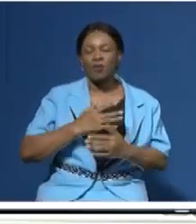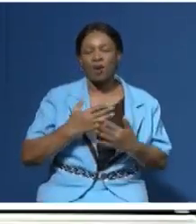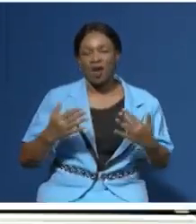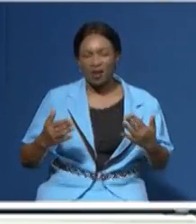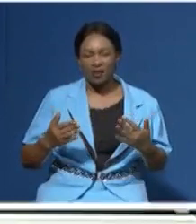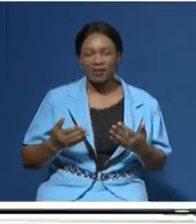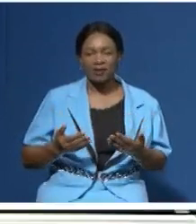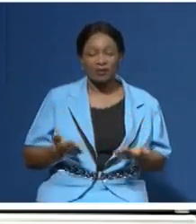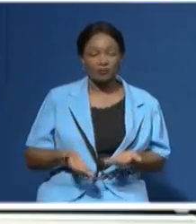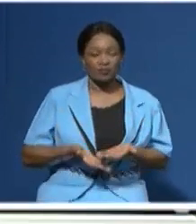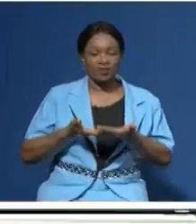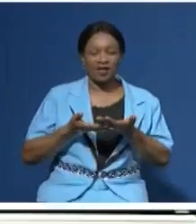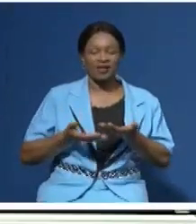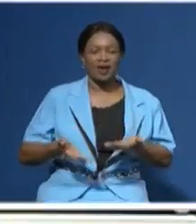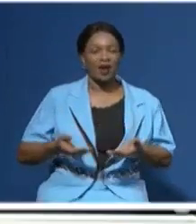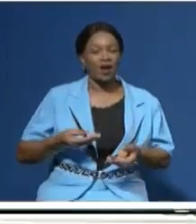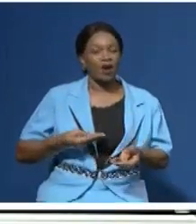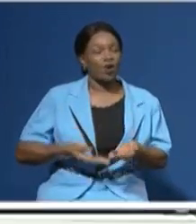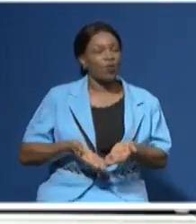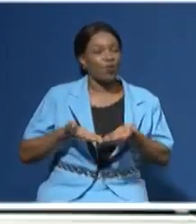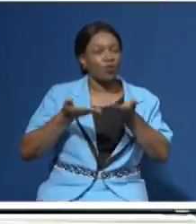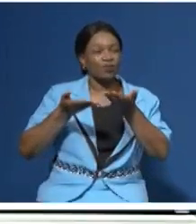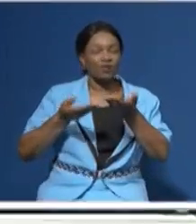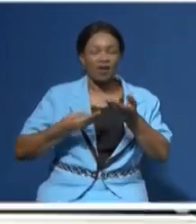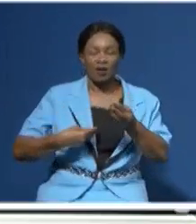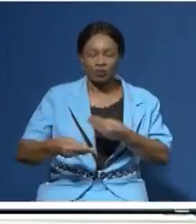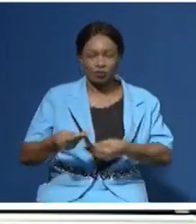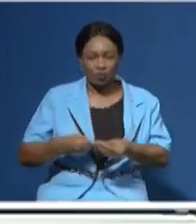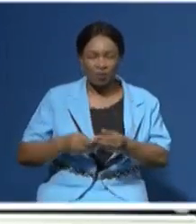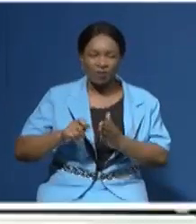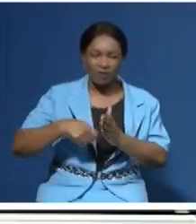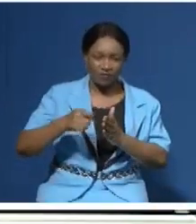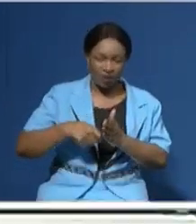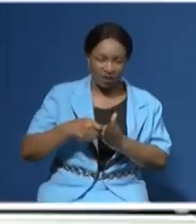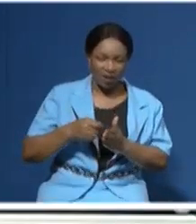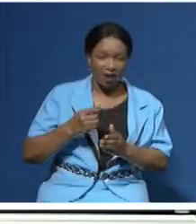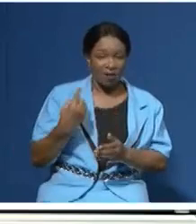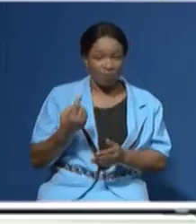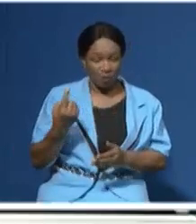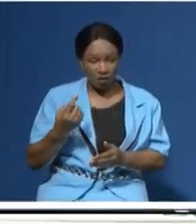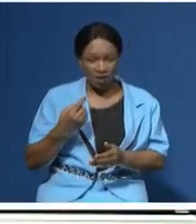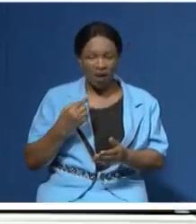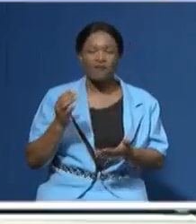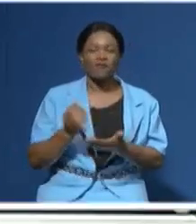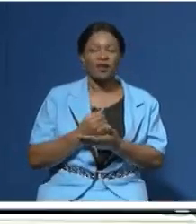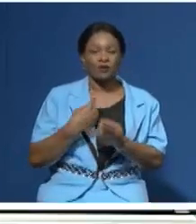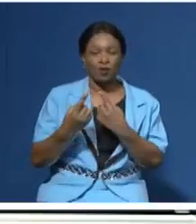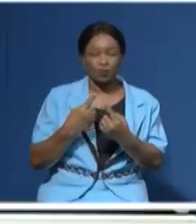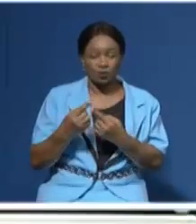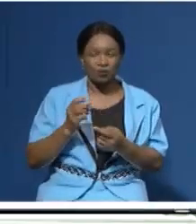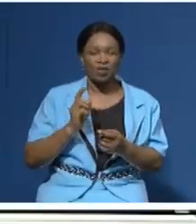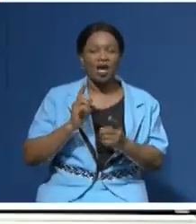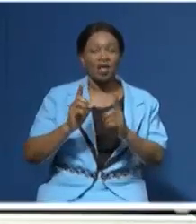kukuza uchumi katika masuala ya viwanda. Temaluge Kasuga ni mmoja aliyofanikiwa kuzungumza na Mwalimu John Mataka,